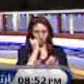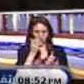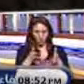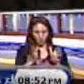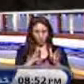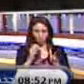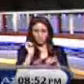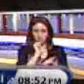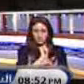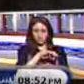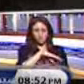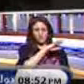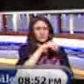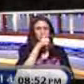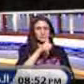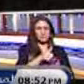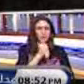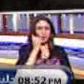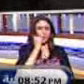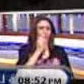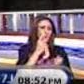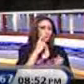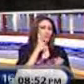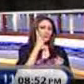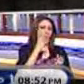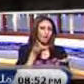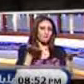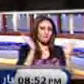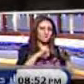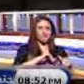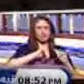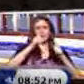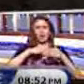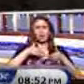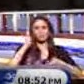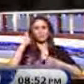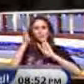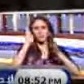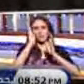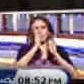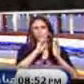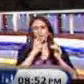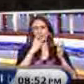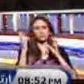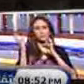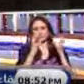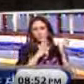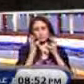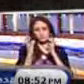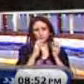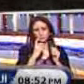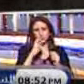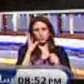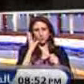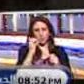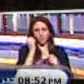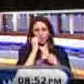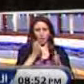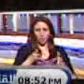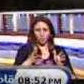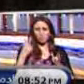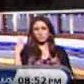الكوم الى ثوره من شباب الألتراس، وحاله من الهرج والمرج واشتباكات بين شباب الأطرس وقوات